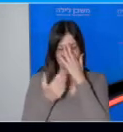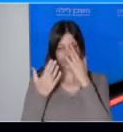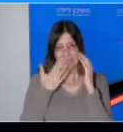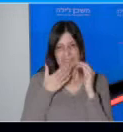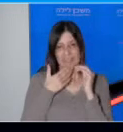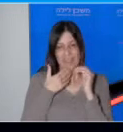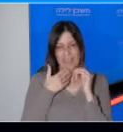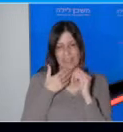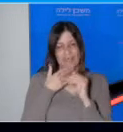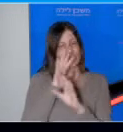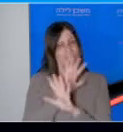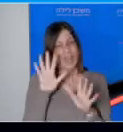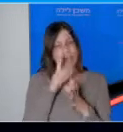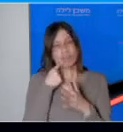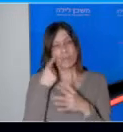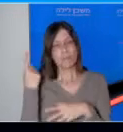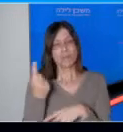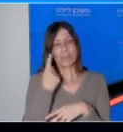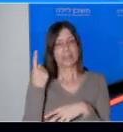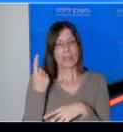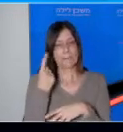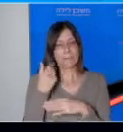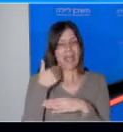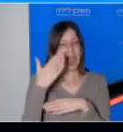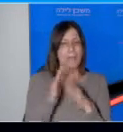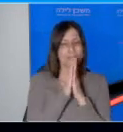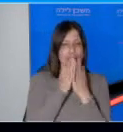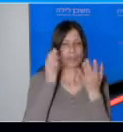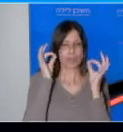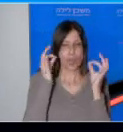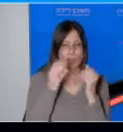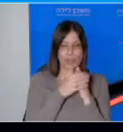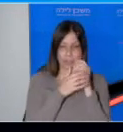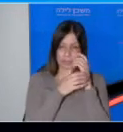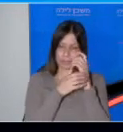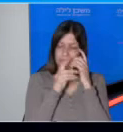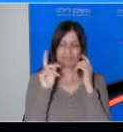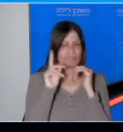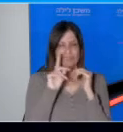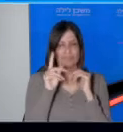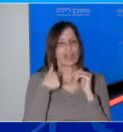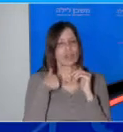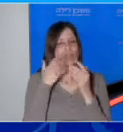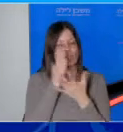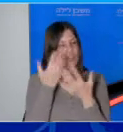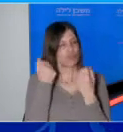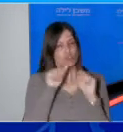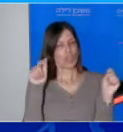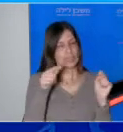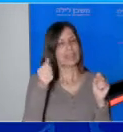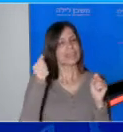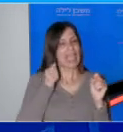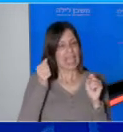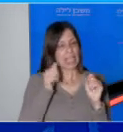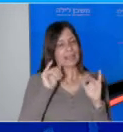לישראל, אלא רק ככה מה שנקרא בודדים, ואחרי בקשות מיוחדות? לא, מה פתאום, אנחנו שחררנו את זה, תיירים